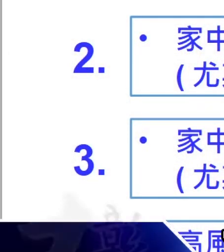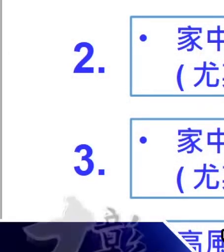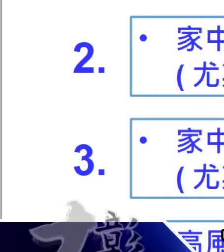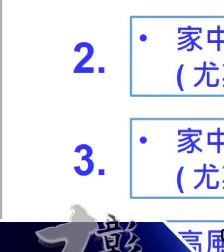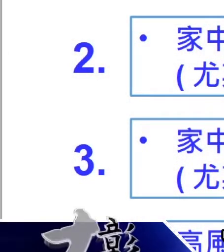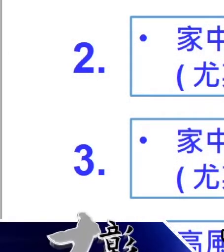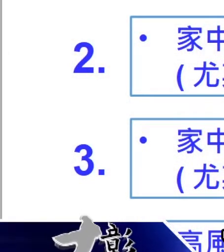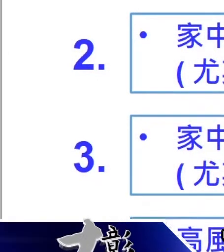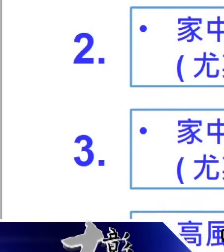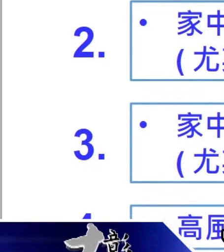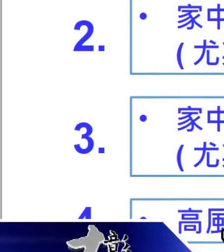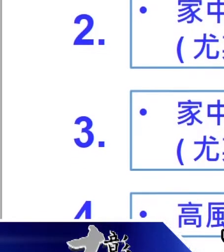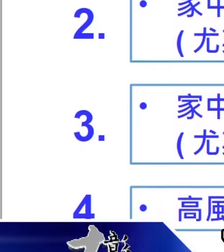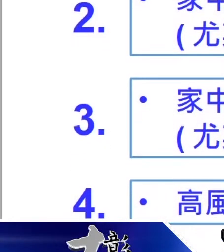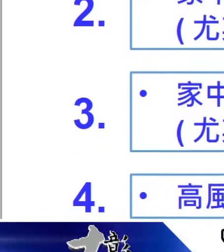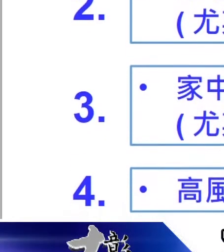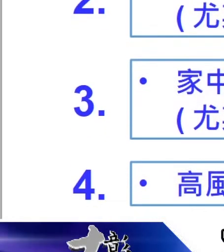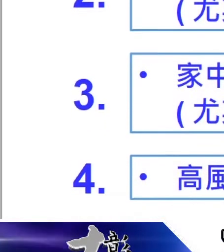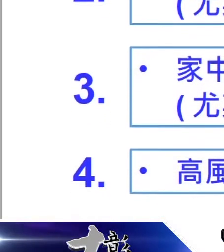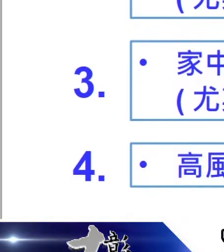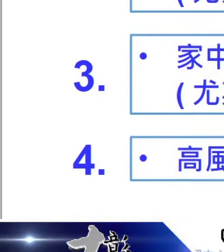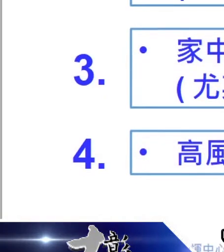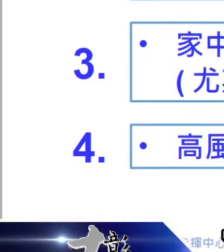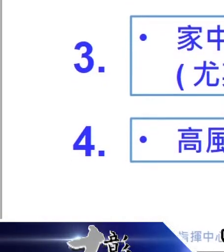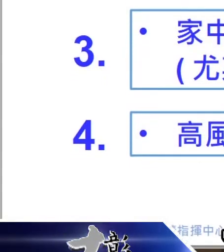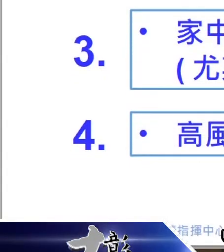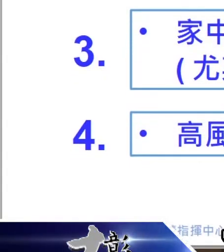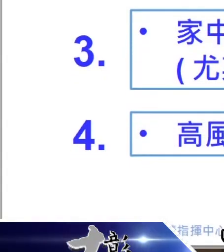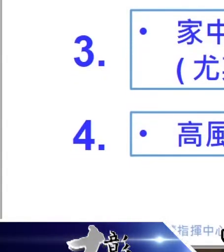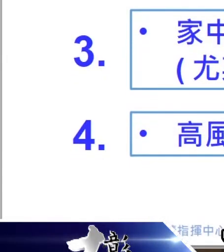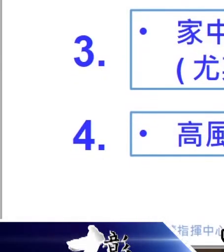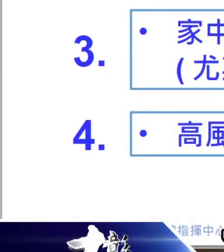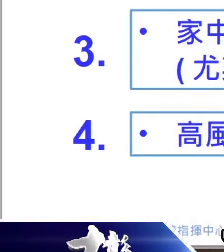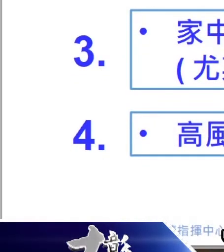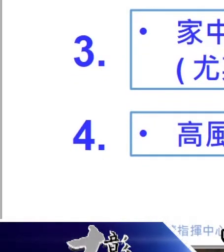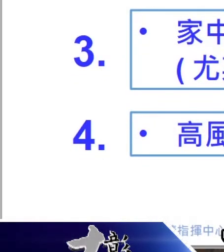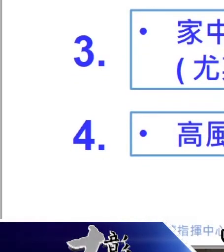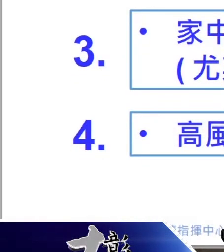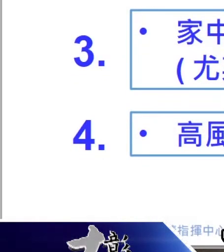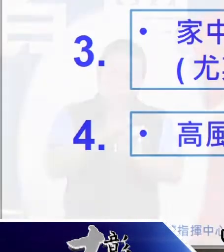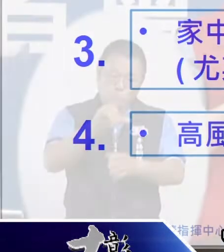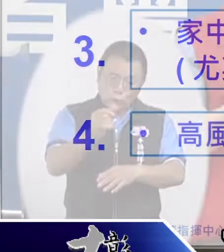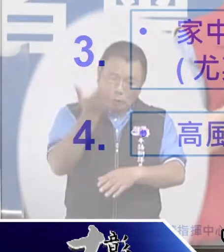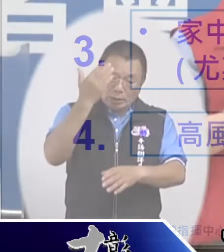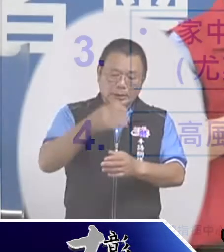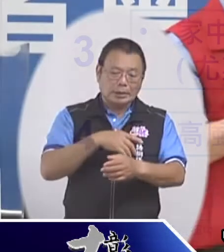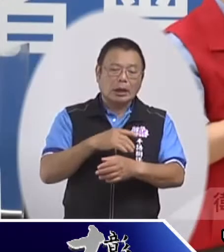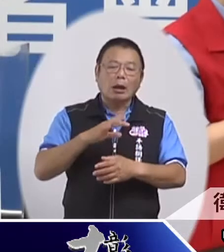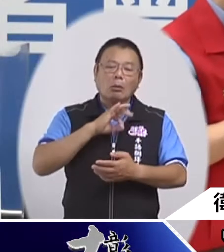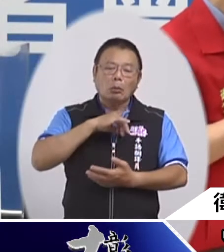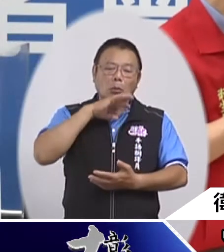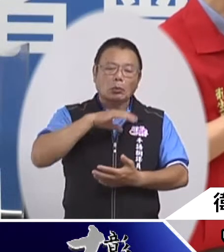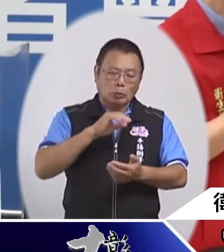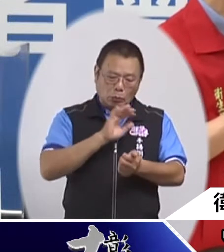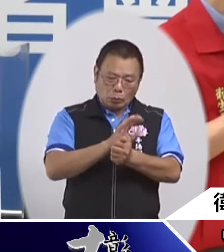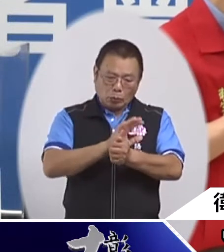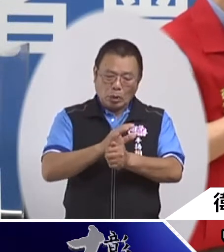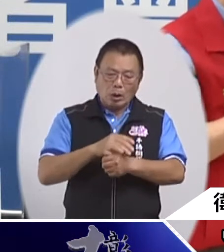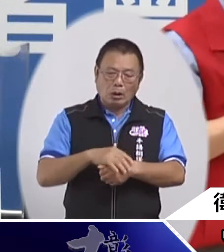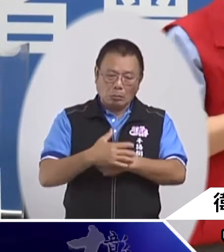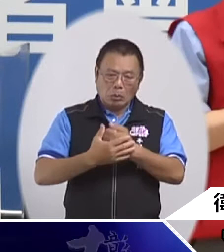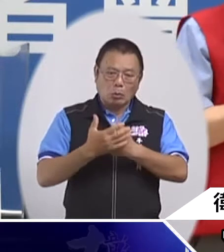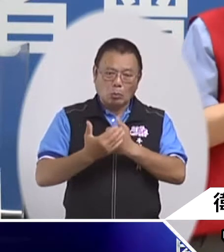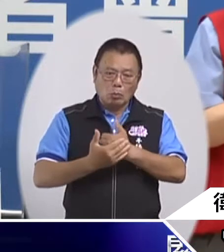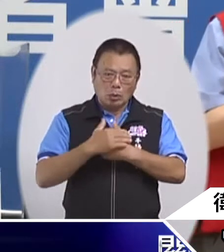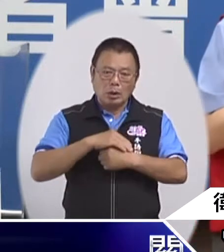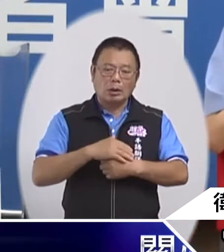是用家人的保护力呢，来保护这些慢性病的个案或是65岁以上的长辈。第三个就刚才所